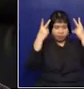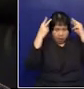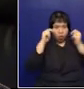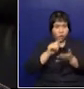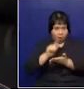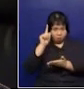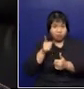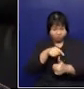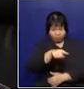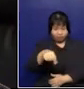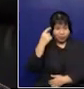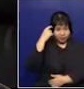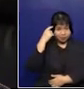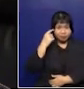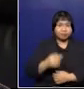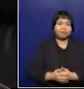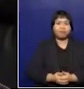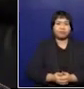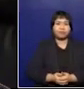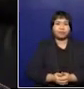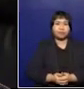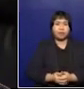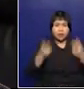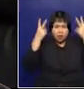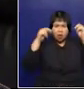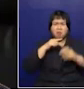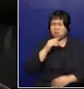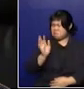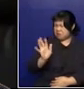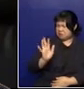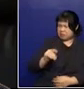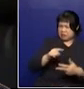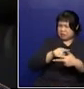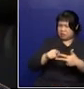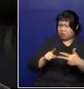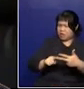นี้คือประเด็นนะแต่ท่านนายกบอกว่ามันไม่อยู่ในข้อเรียกร้องนี่นะ